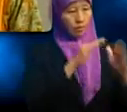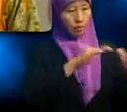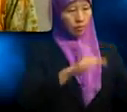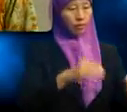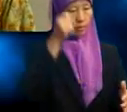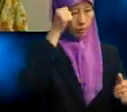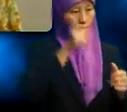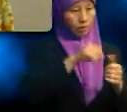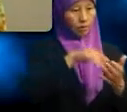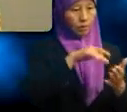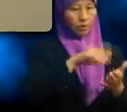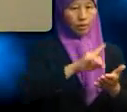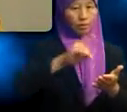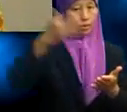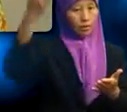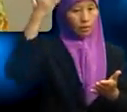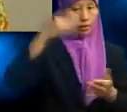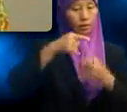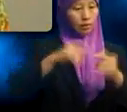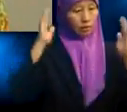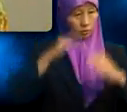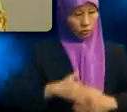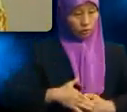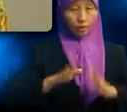pelajaran kita pada minggu lepas tentang solat Jumaat?